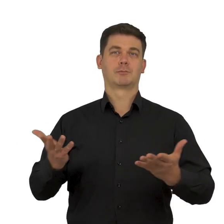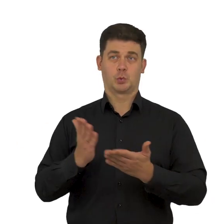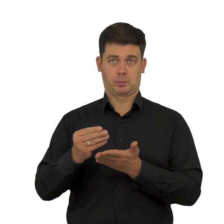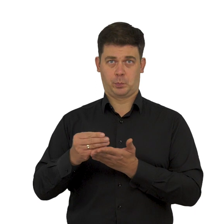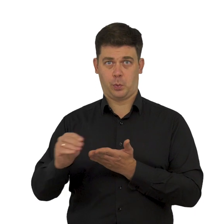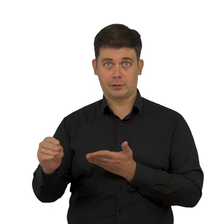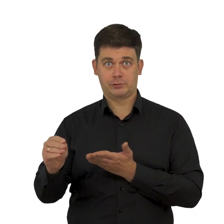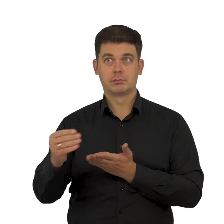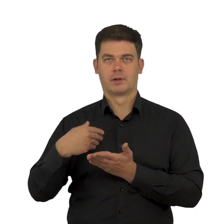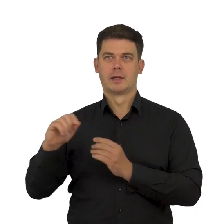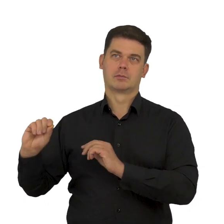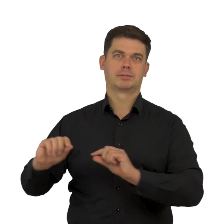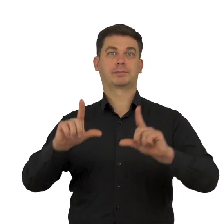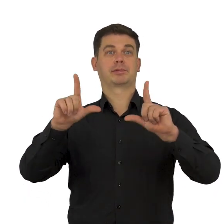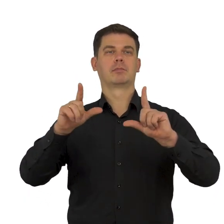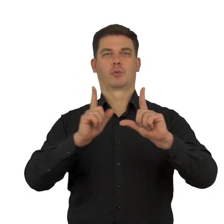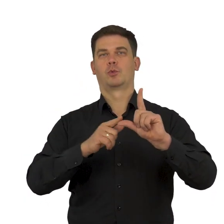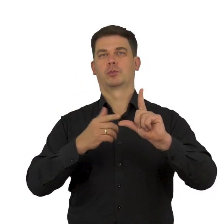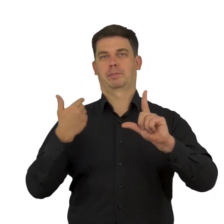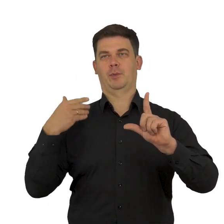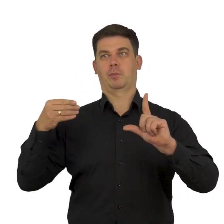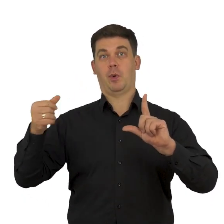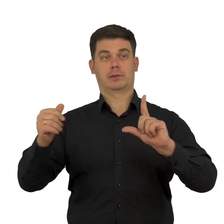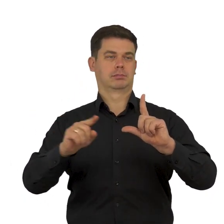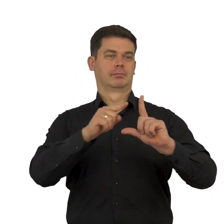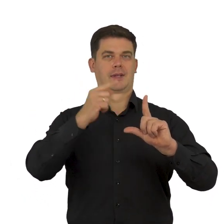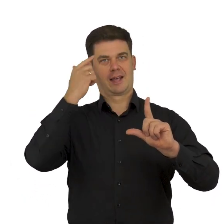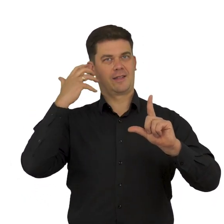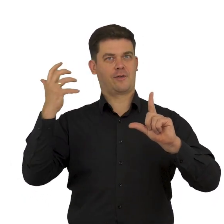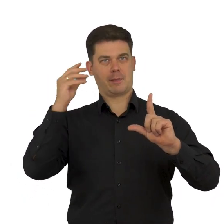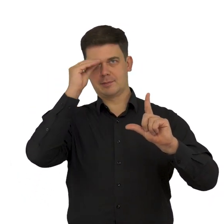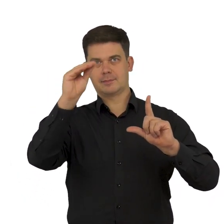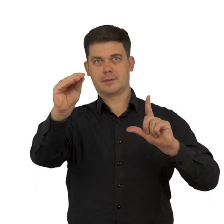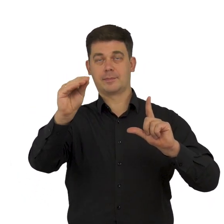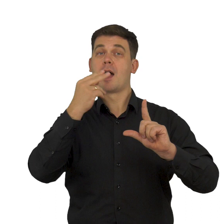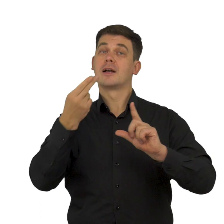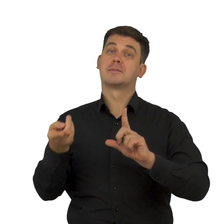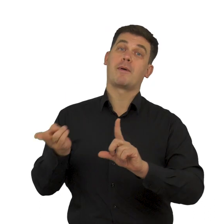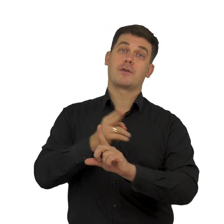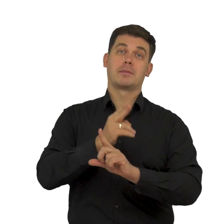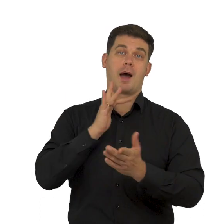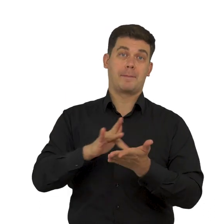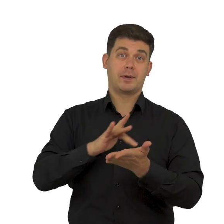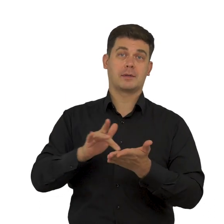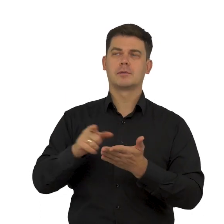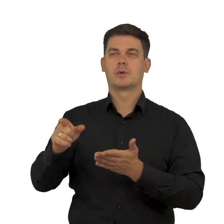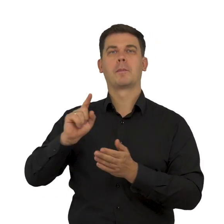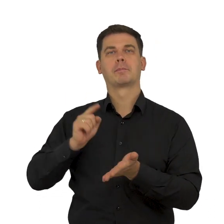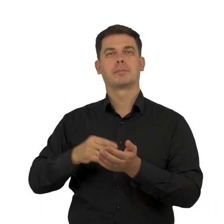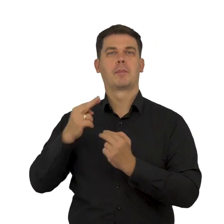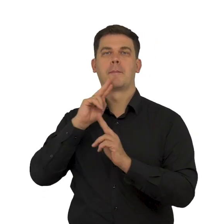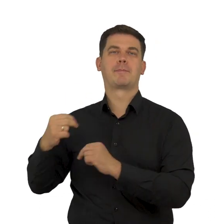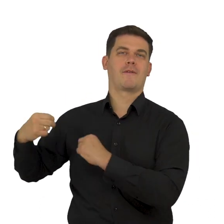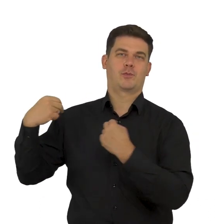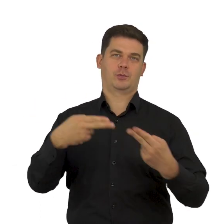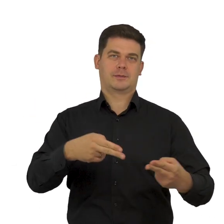Po zapłaceniu widzimy stronę z podsumowaniem płatności. Aby wrócić do aplikacji Mój Orange, dotykamy